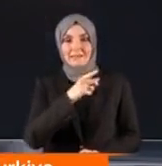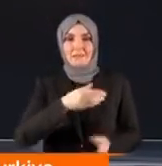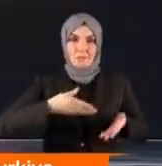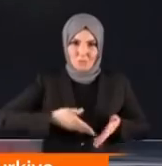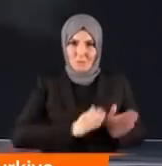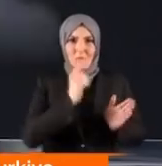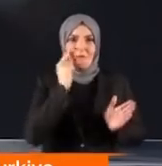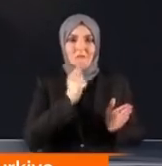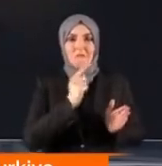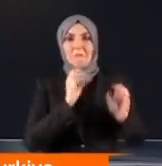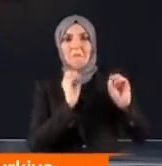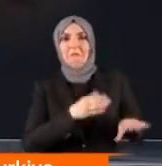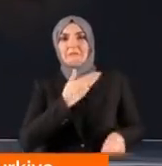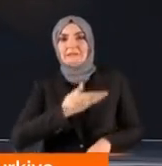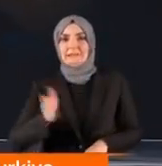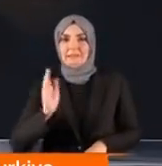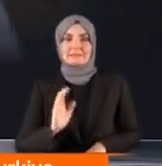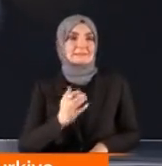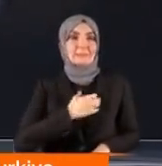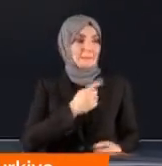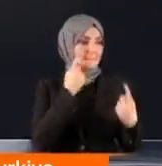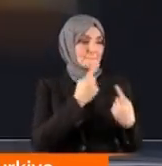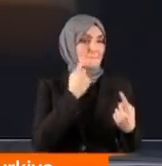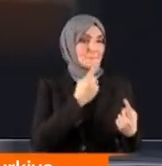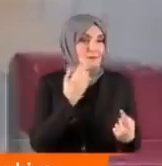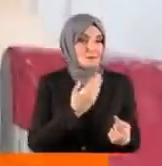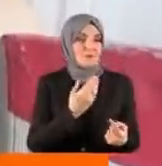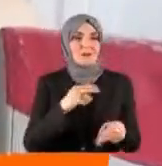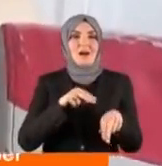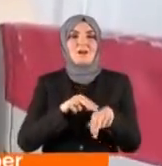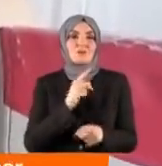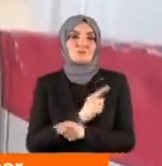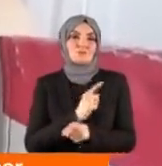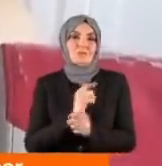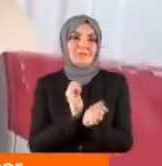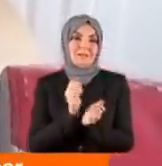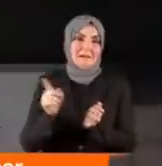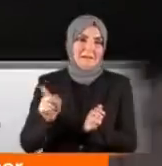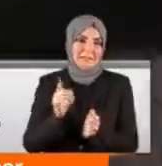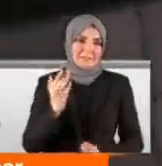sahiplenip bakmak sa Karakuş ailesine düştü ne